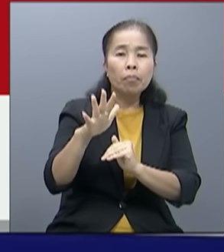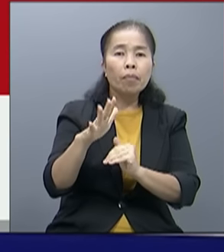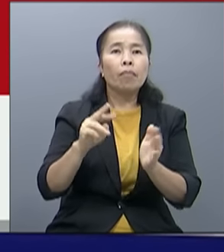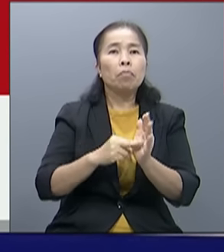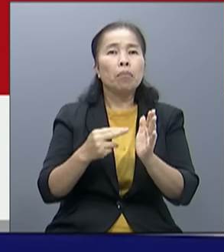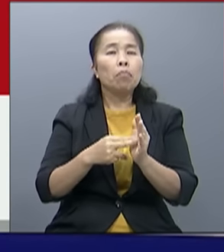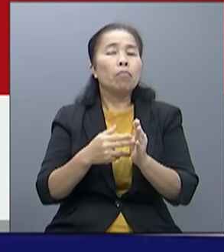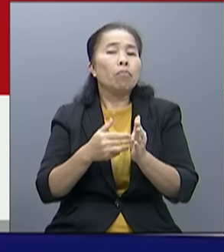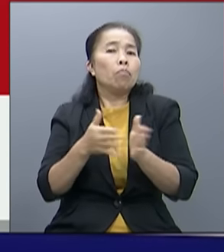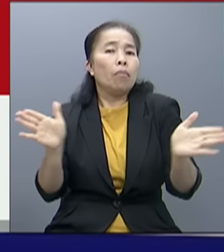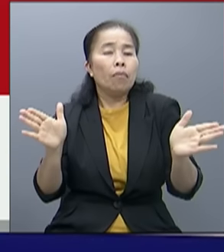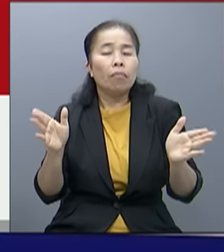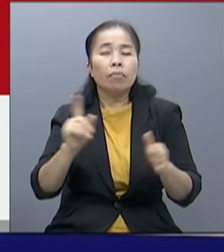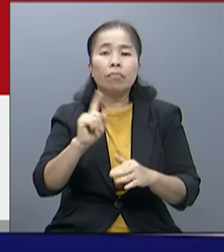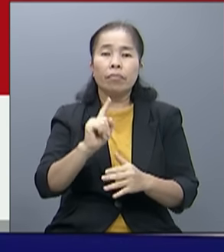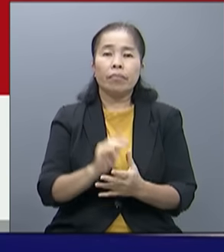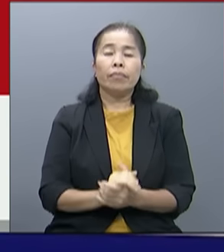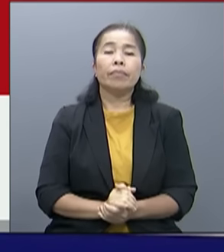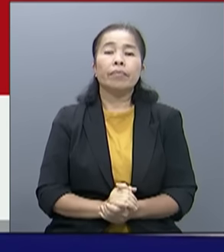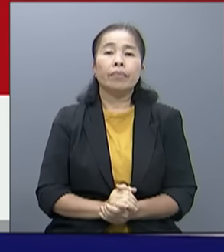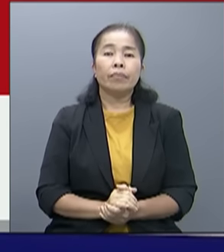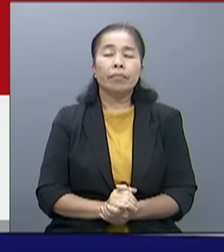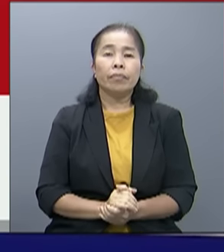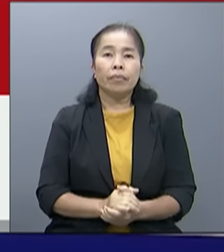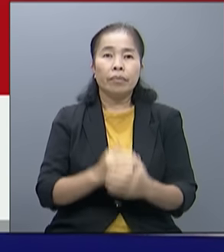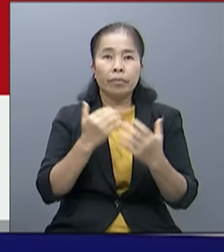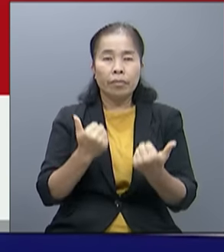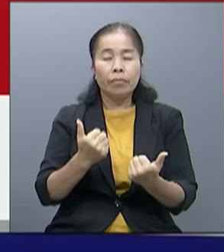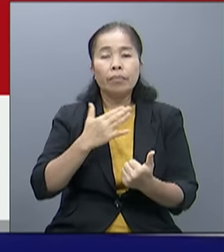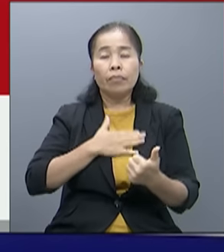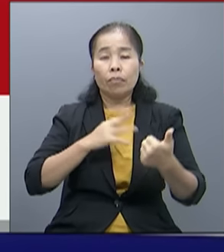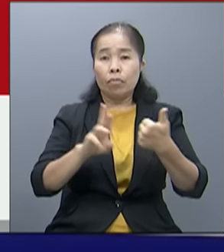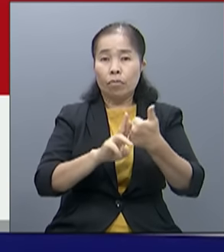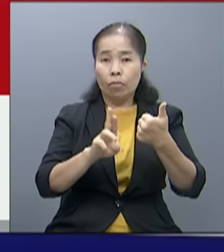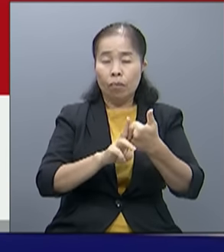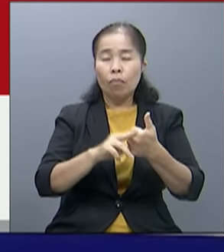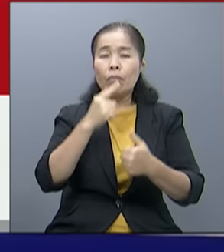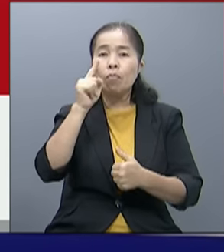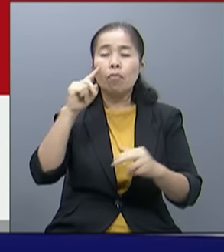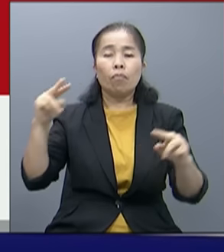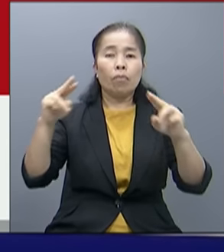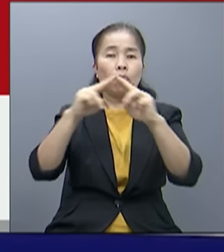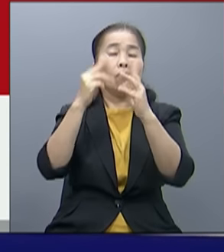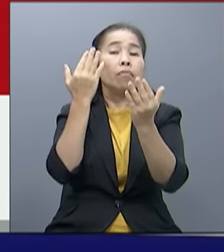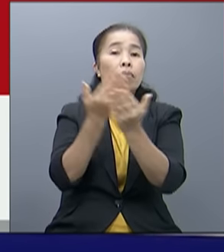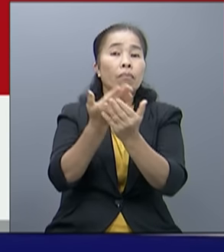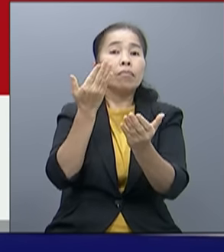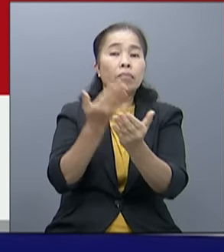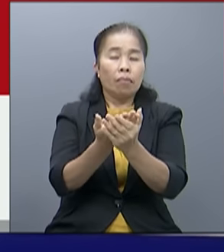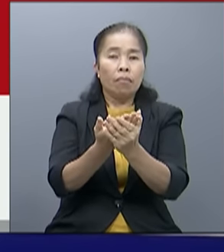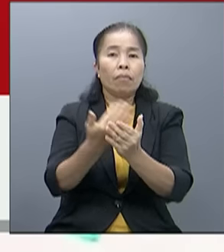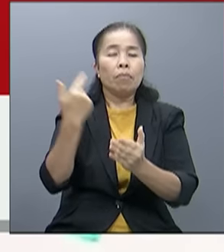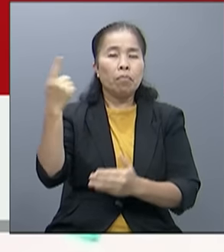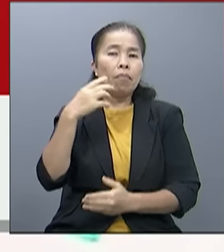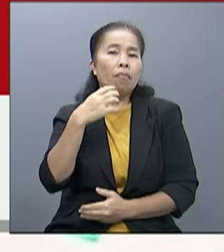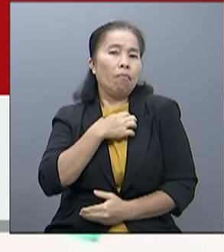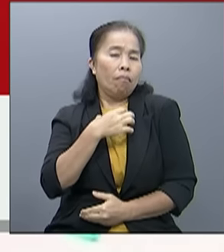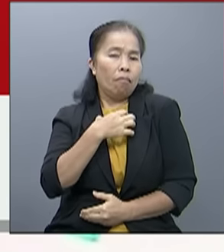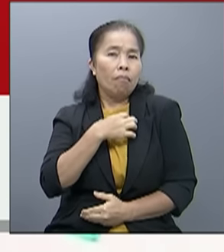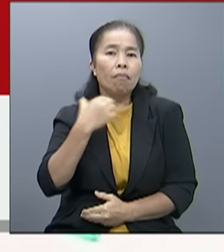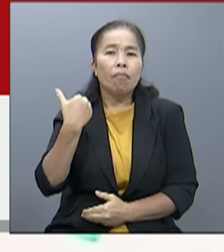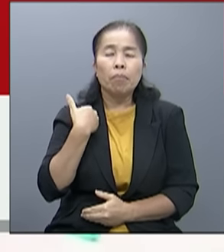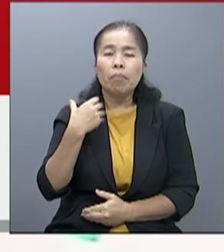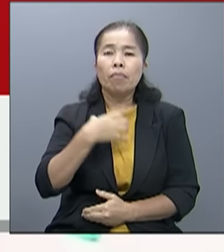สิ้นปีนี้หรือไม่ค่ะซึ่งทางคุณเผ่าภูมิก็อ้างถึงกระทรวงการคลังที่มีความต้องการจะให้